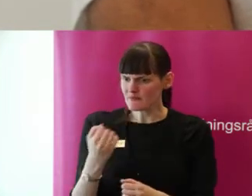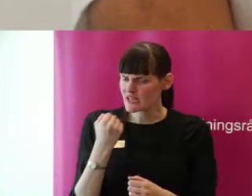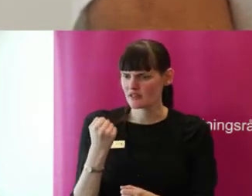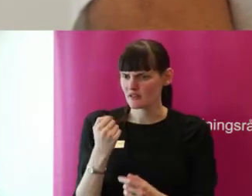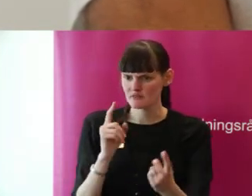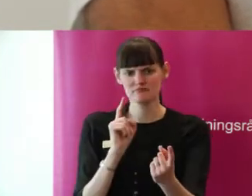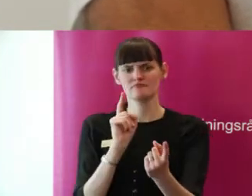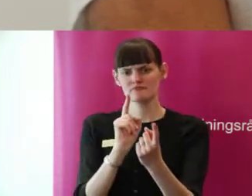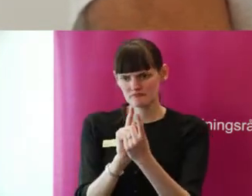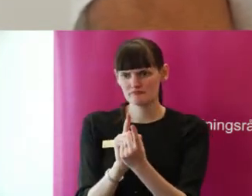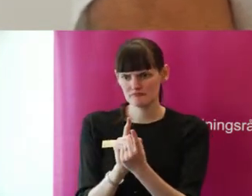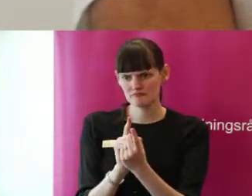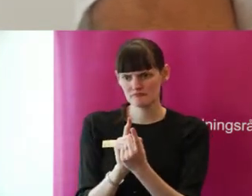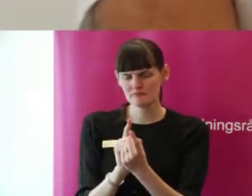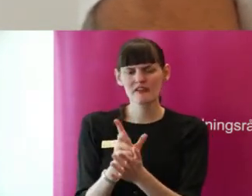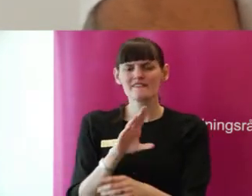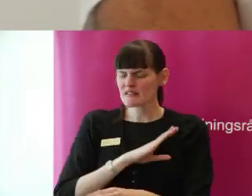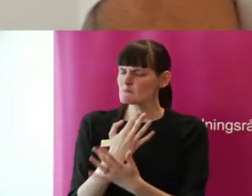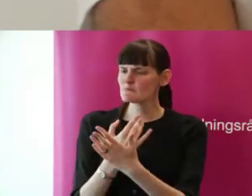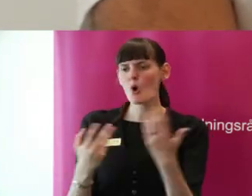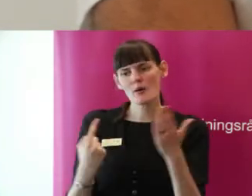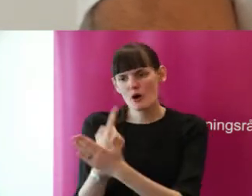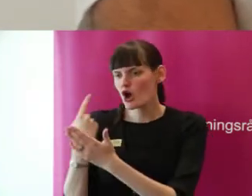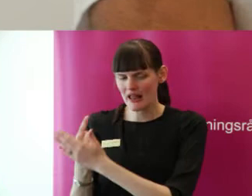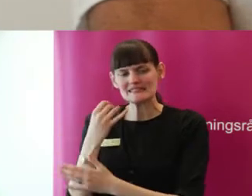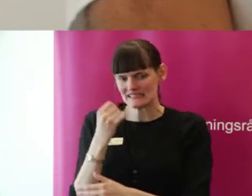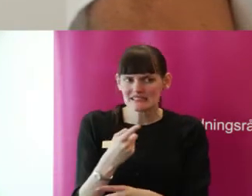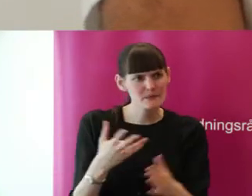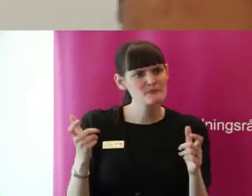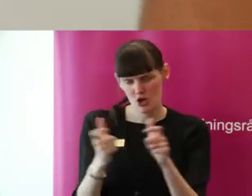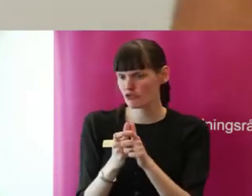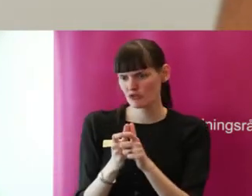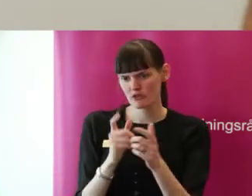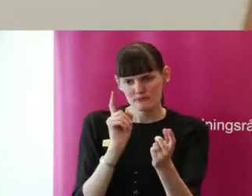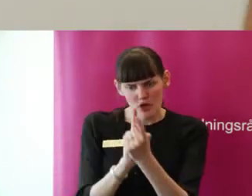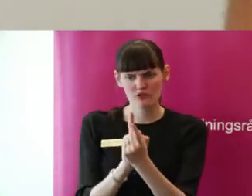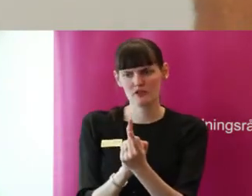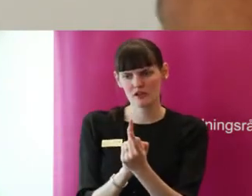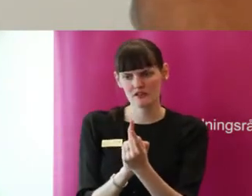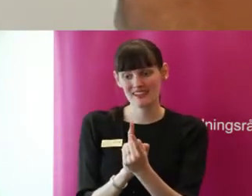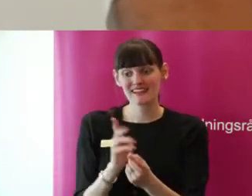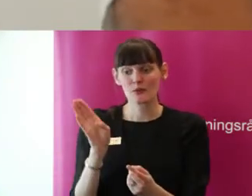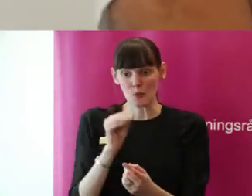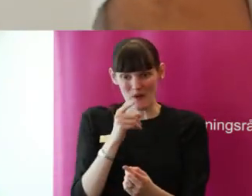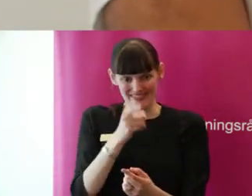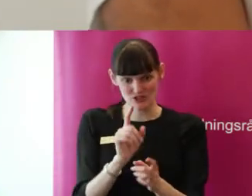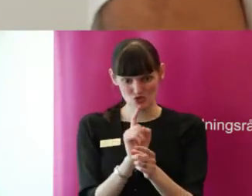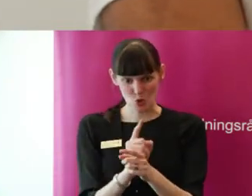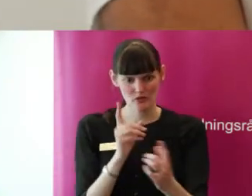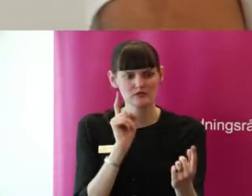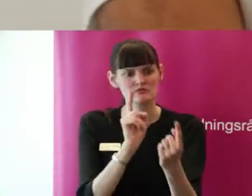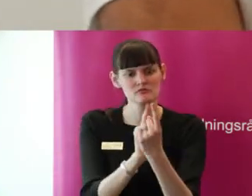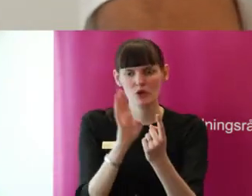Och det är så många möjligheter, det är ju där vi uppfinner egentligen vår pedagogik och våra metoder.